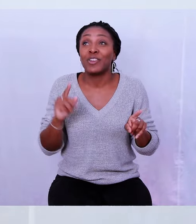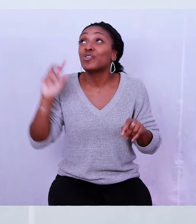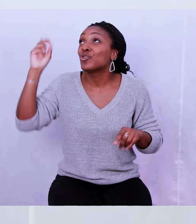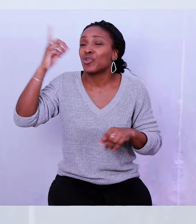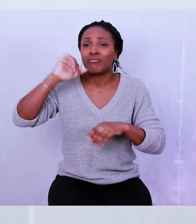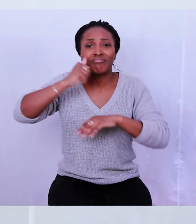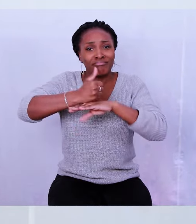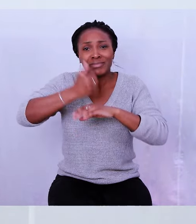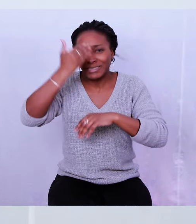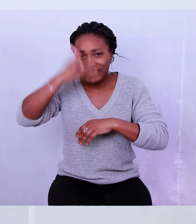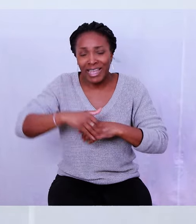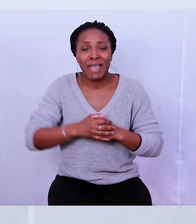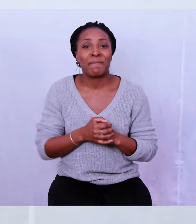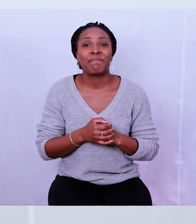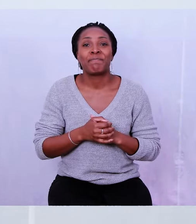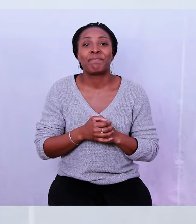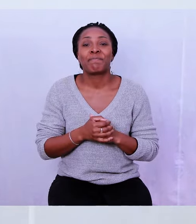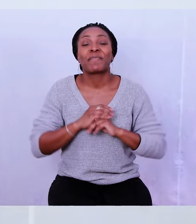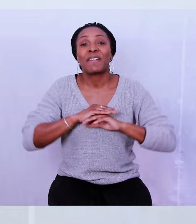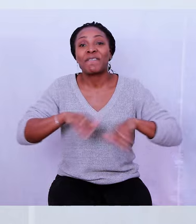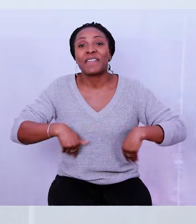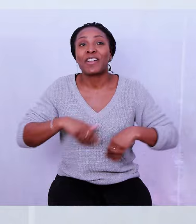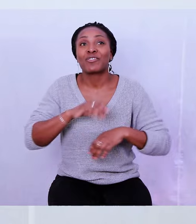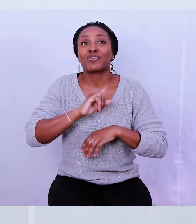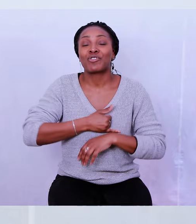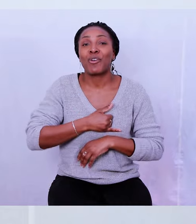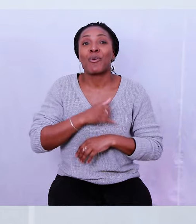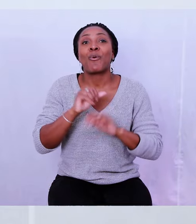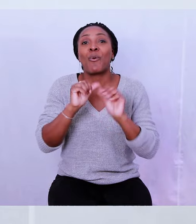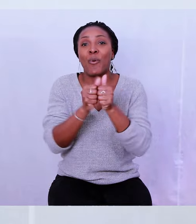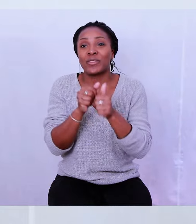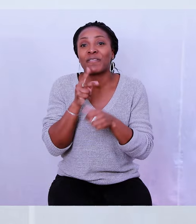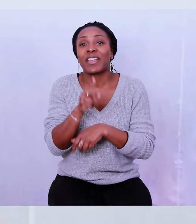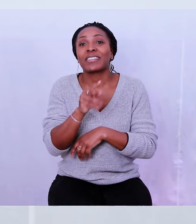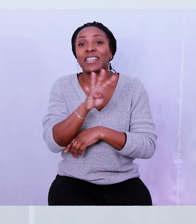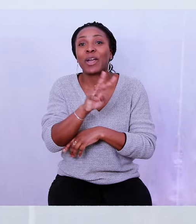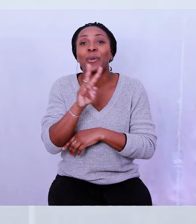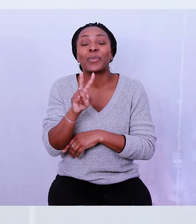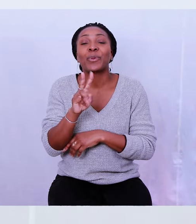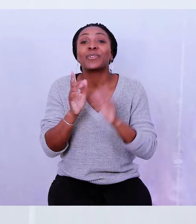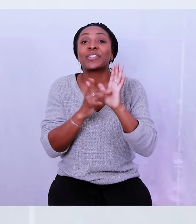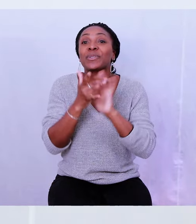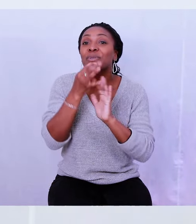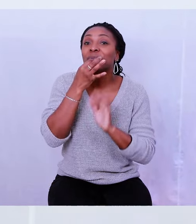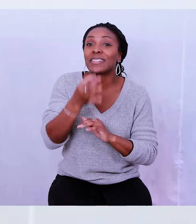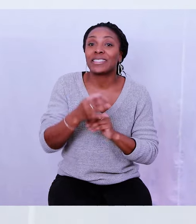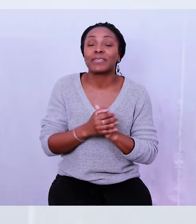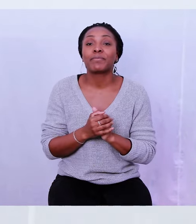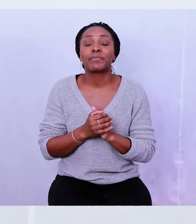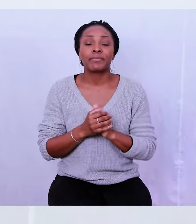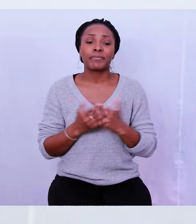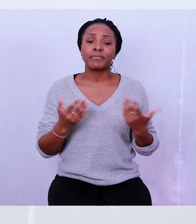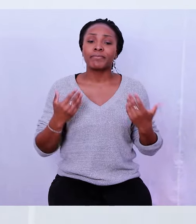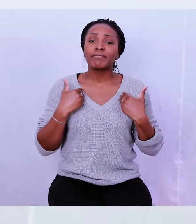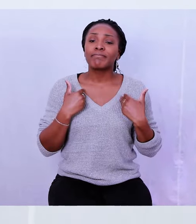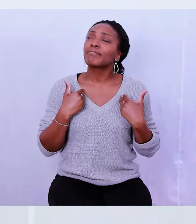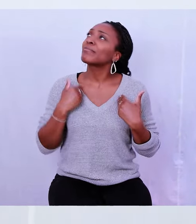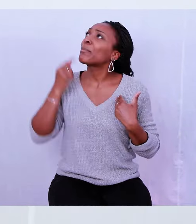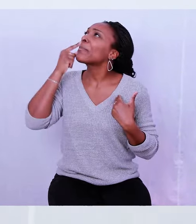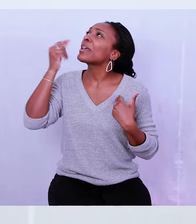contrôle. Pour terminer, Jean 11, verset 42, Jésus dira, « Pour moi, je savais que tu